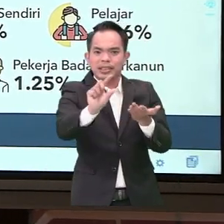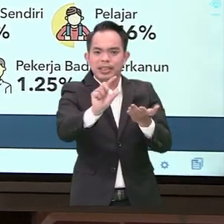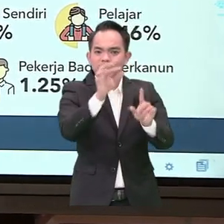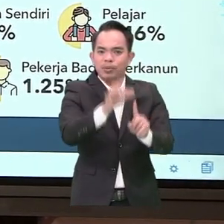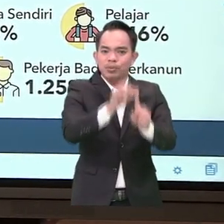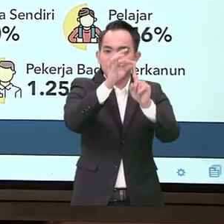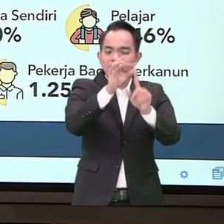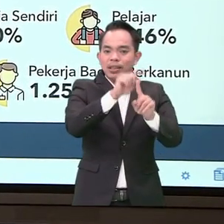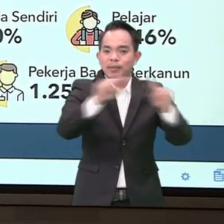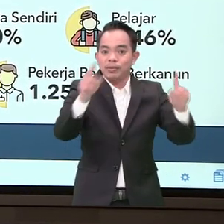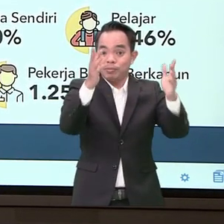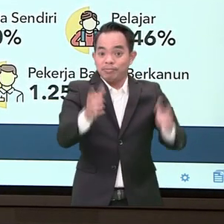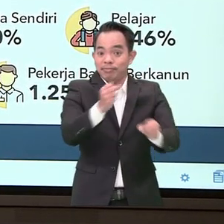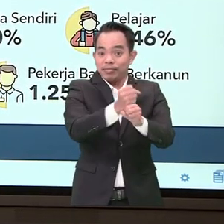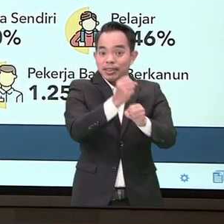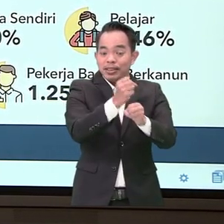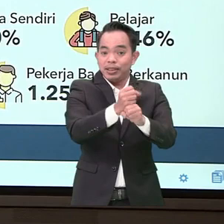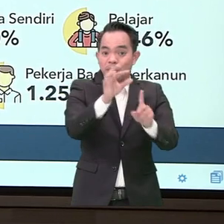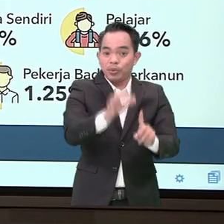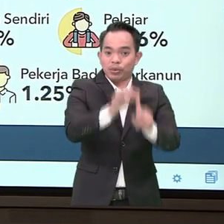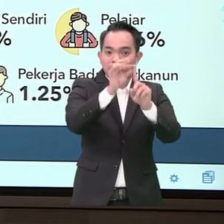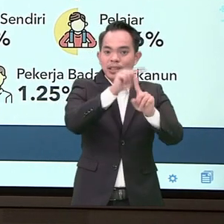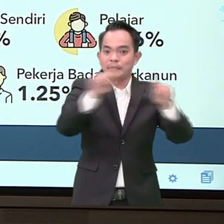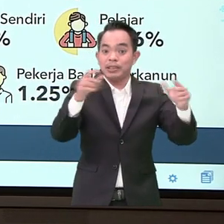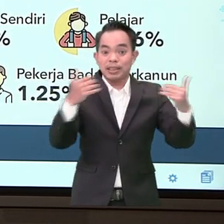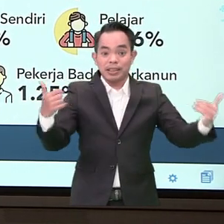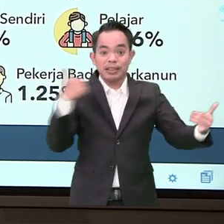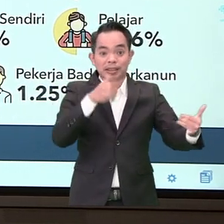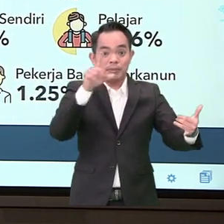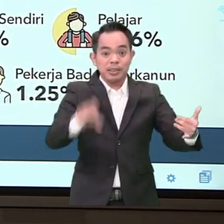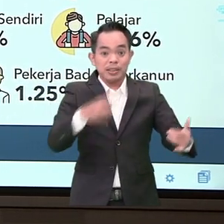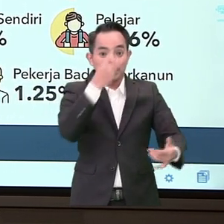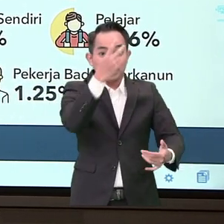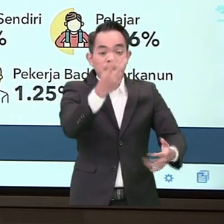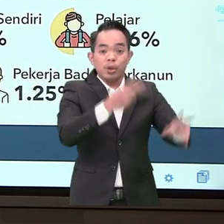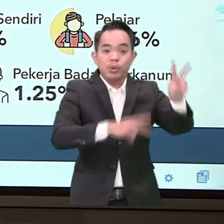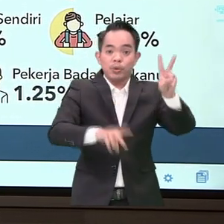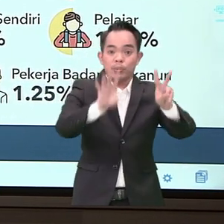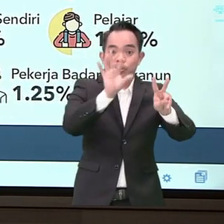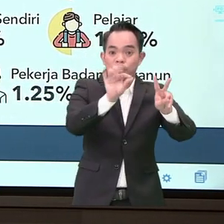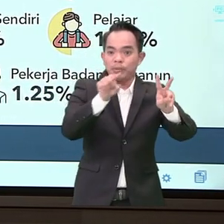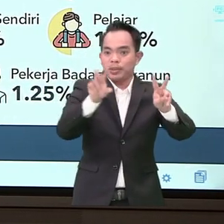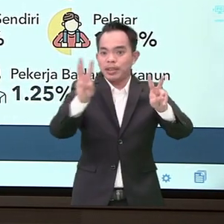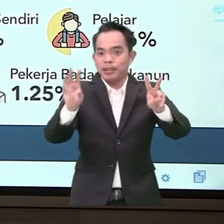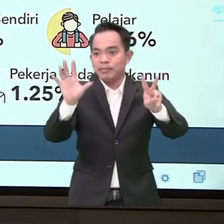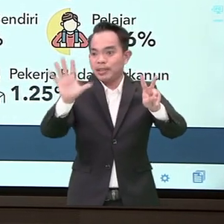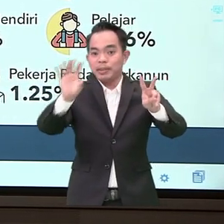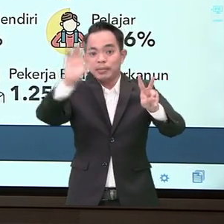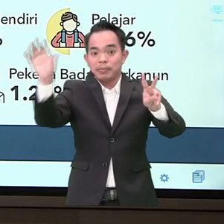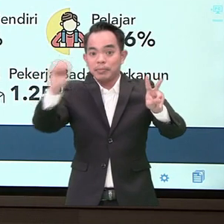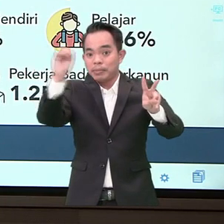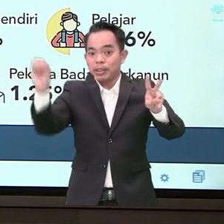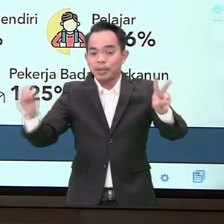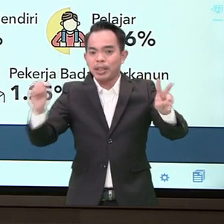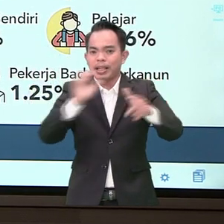utama perlu kita lihat pada ketika ini 296 500 ataupun hampir